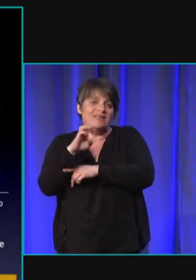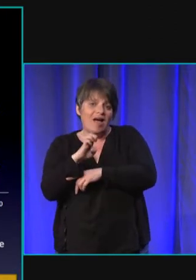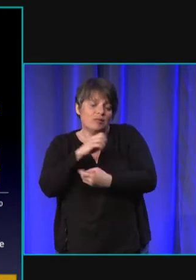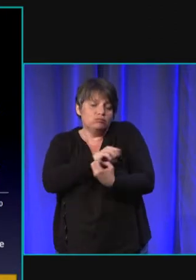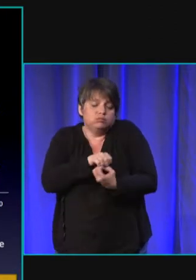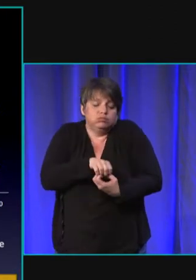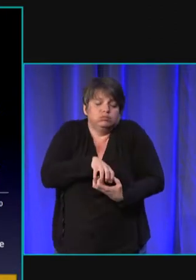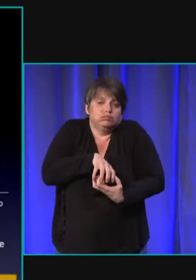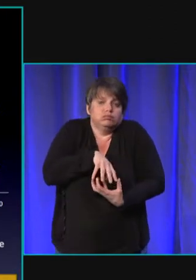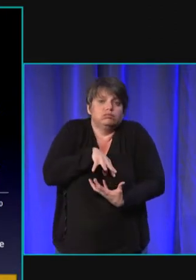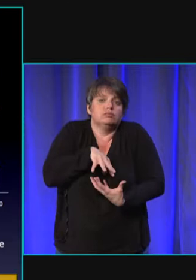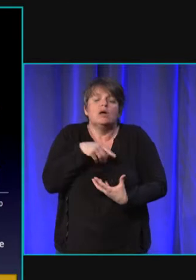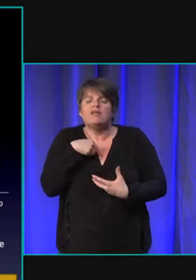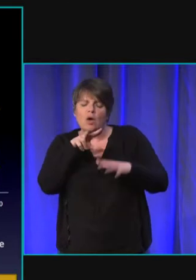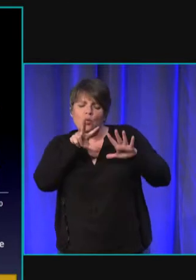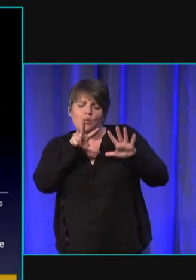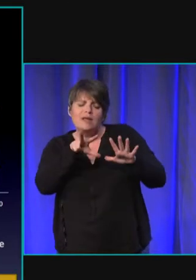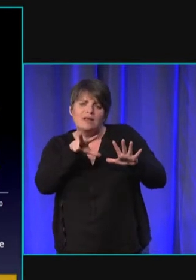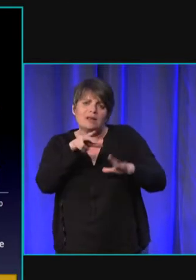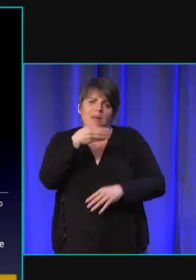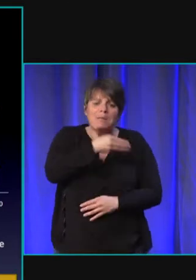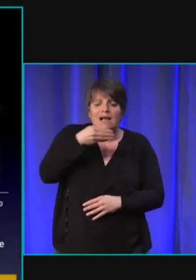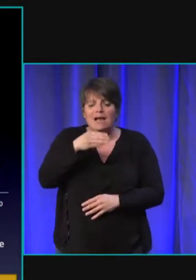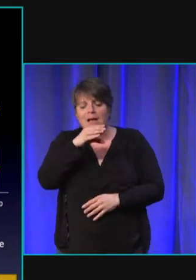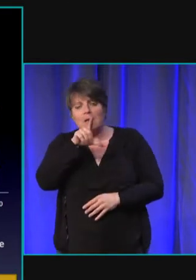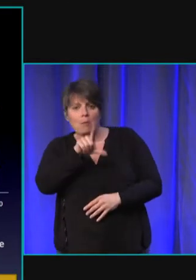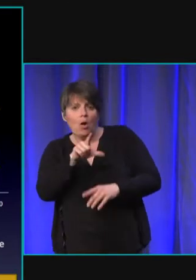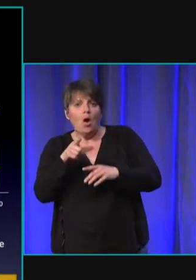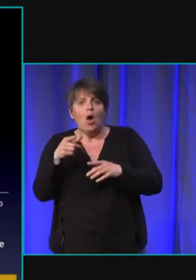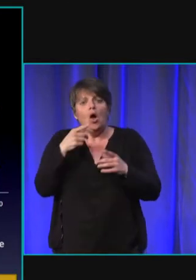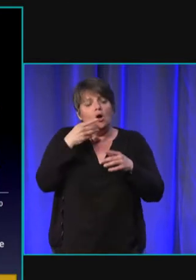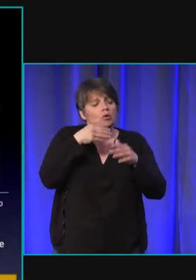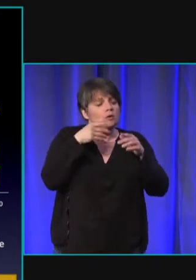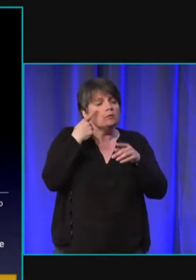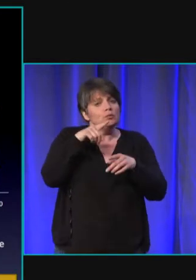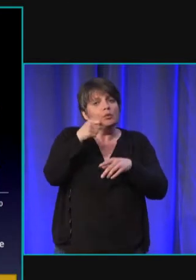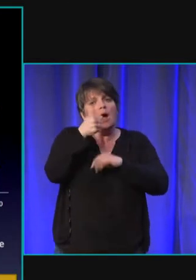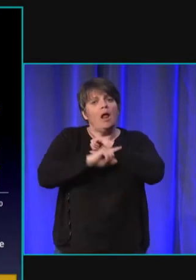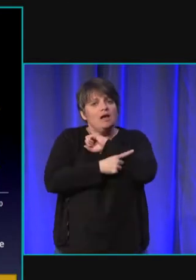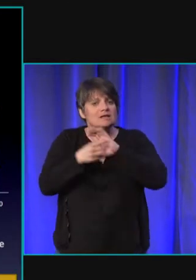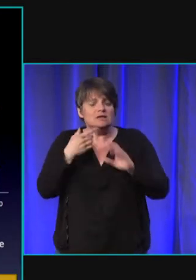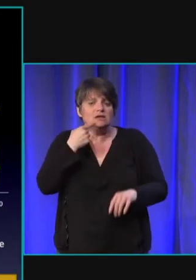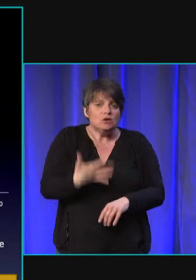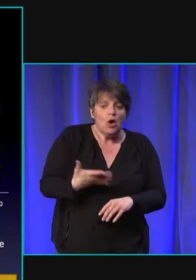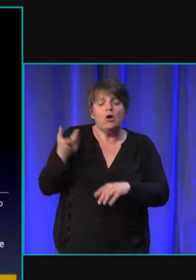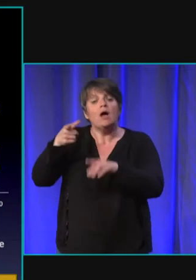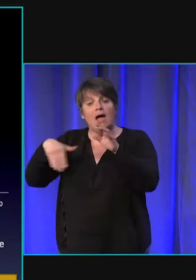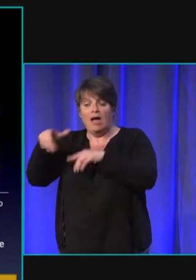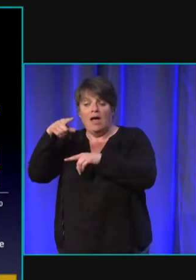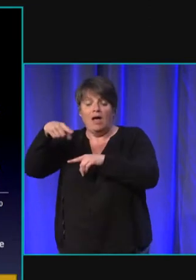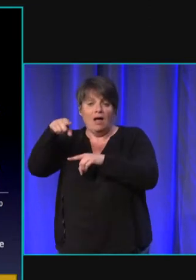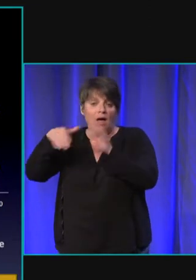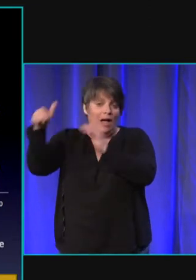est de 8 millimoles par litre de sang en lactate, alors que chez les adultes, on a une accumulation qui est beaucoup plus importante,